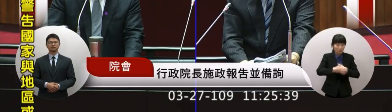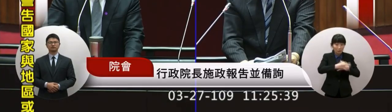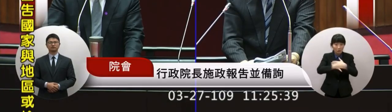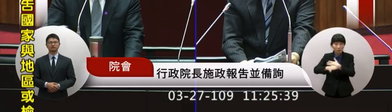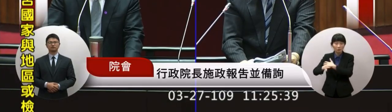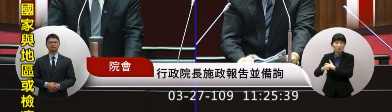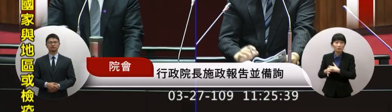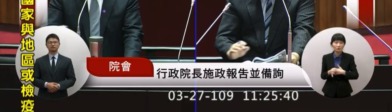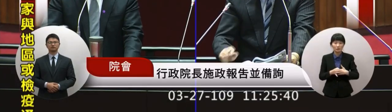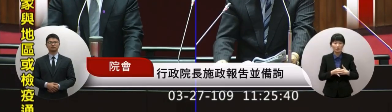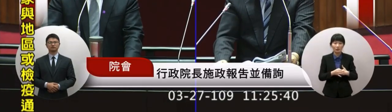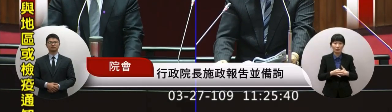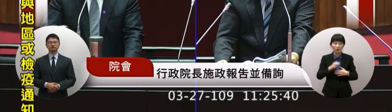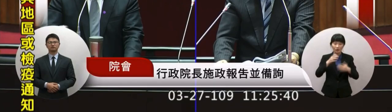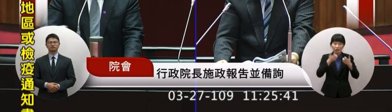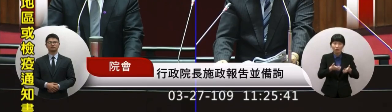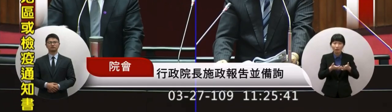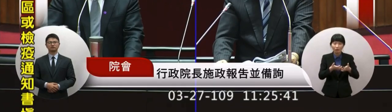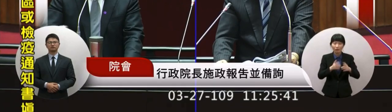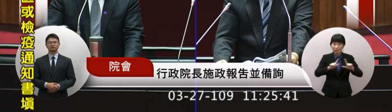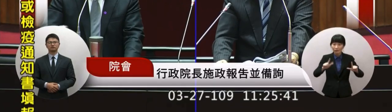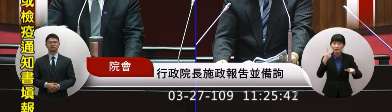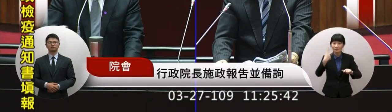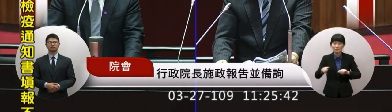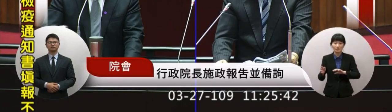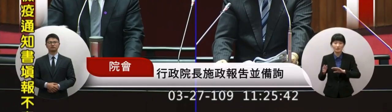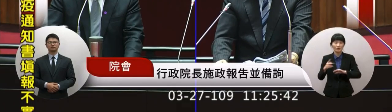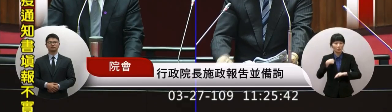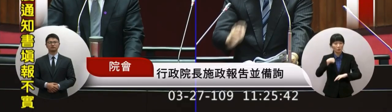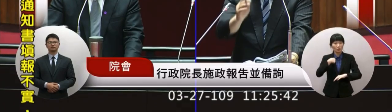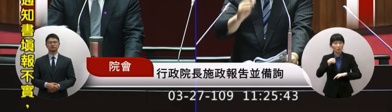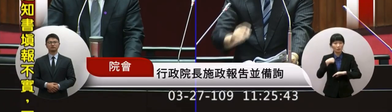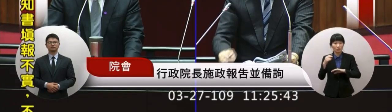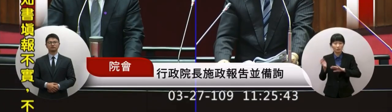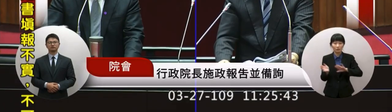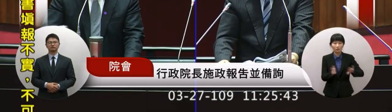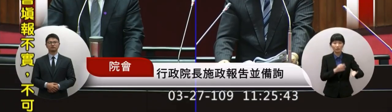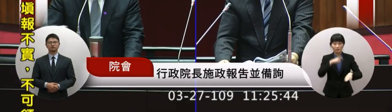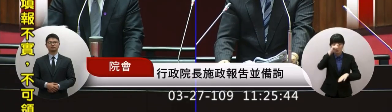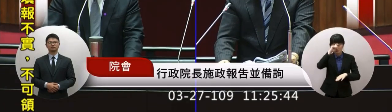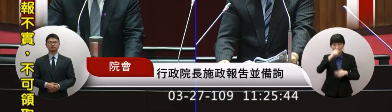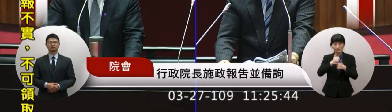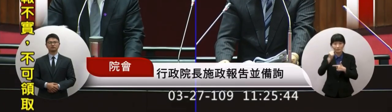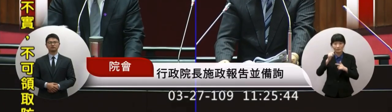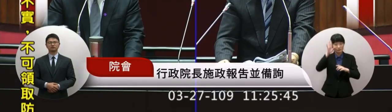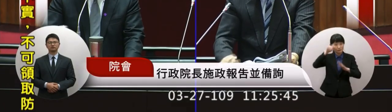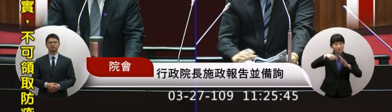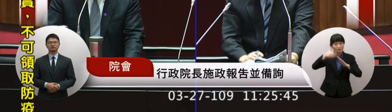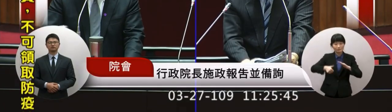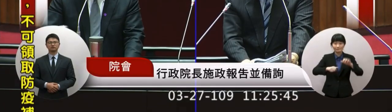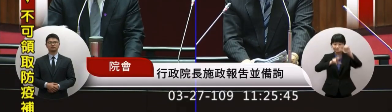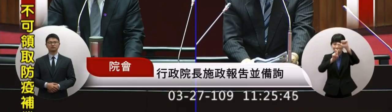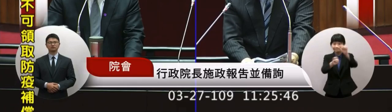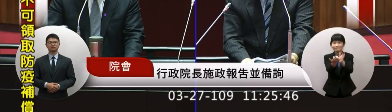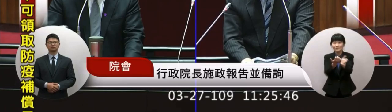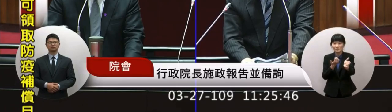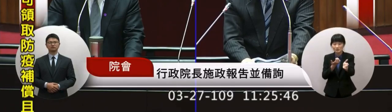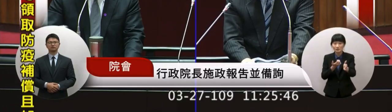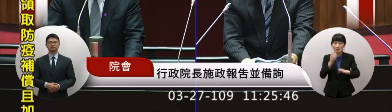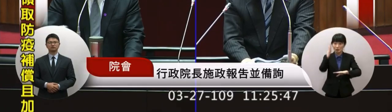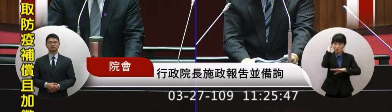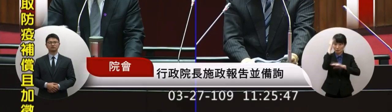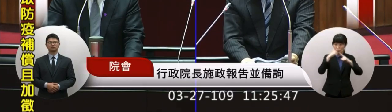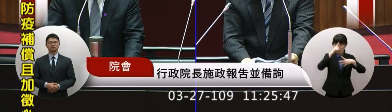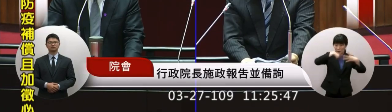的规划，本席啊，这个在此特别建议啊，苏院长，在520以前政府的人